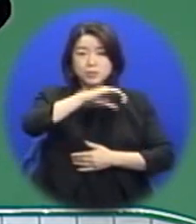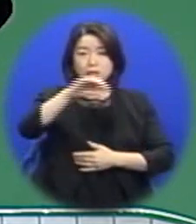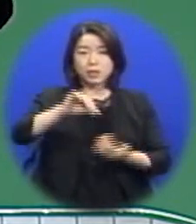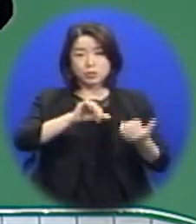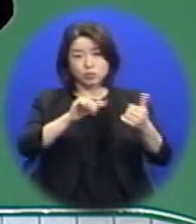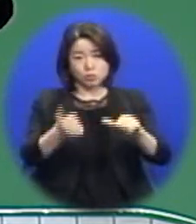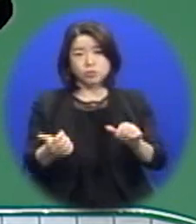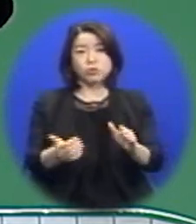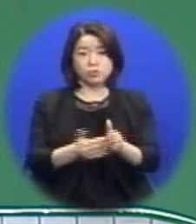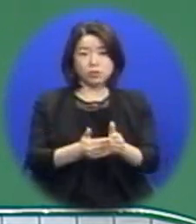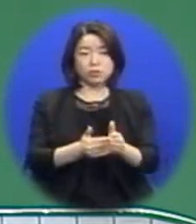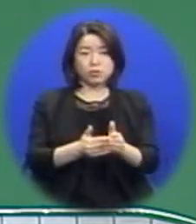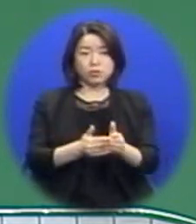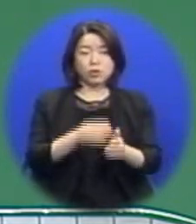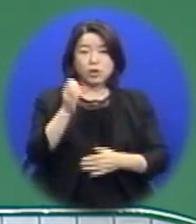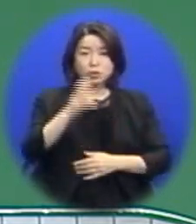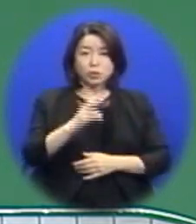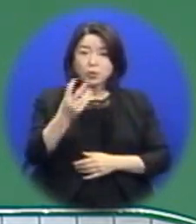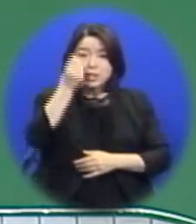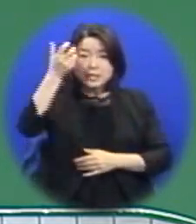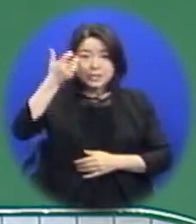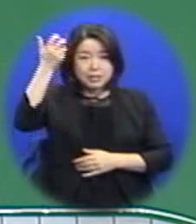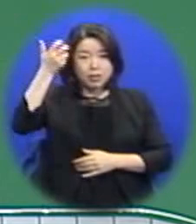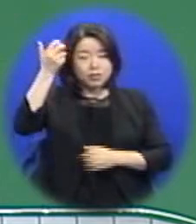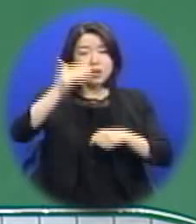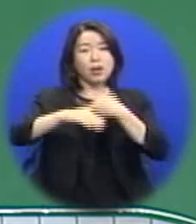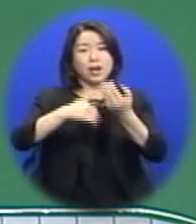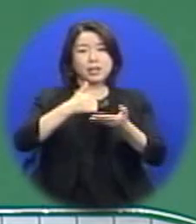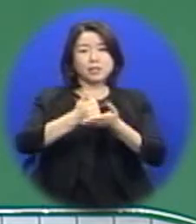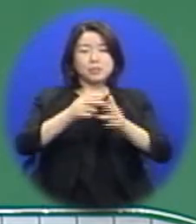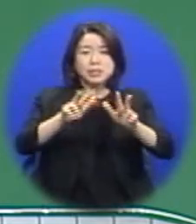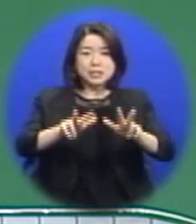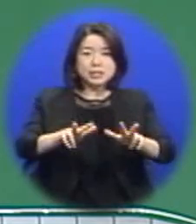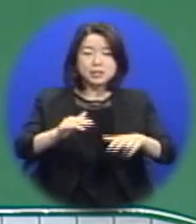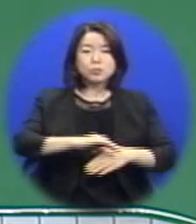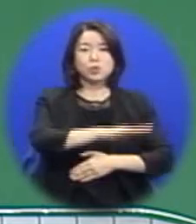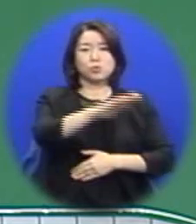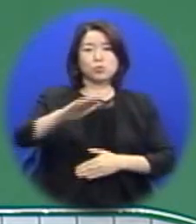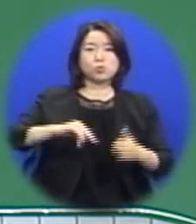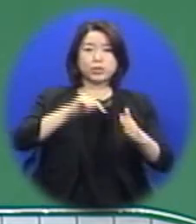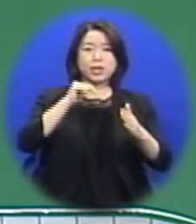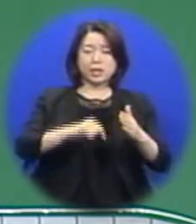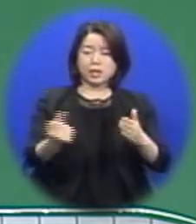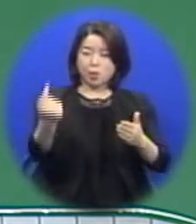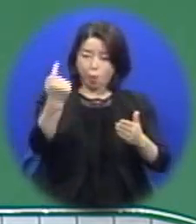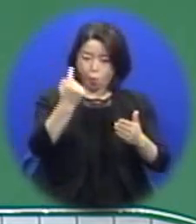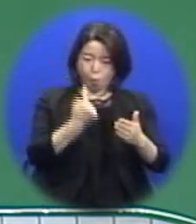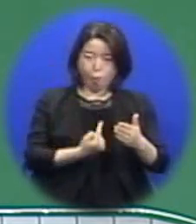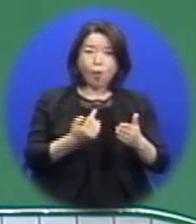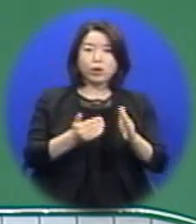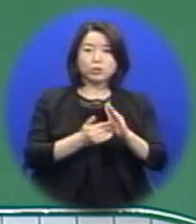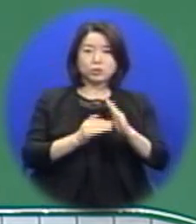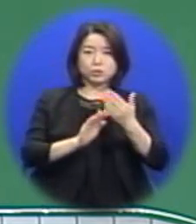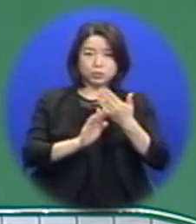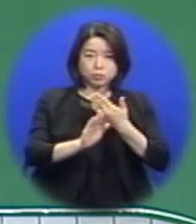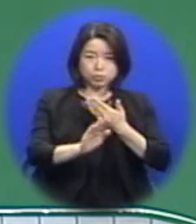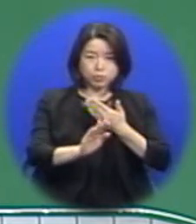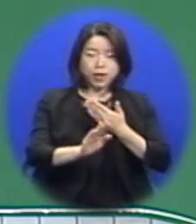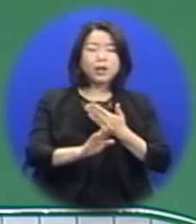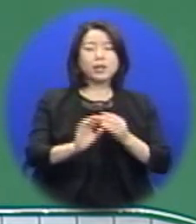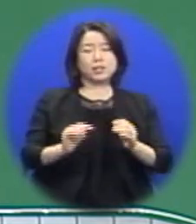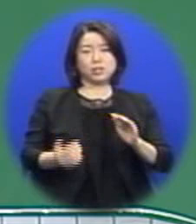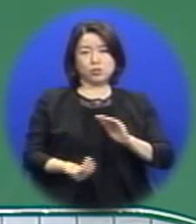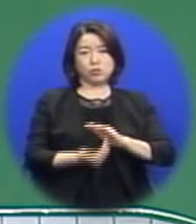죽으셨고요. 그리고 성령께서, 성령 하나님께서 지금 우리 안에 오심으로 인하여 이루어진 일입니다.